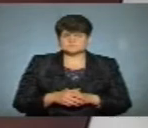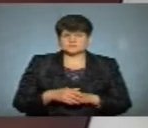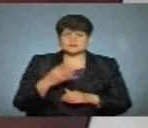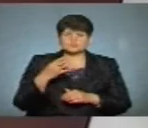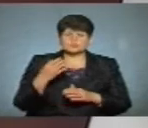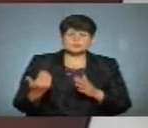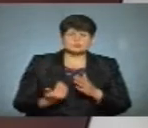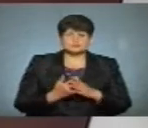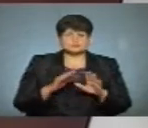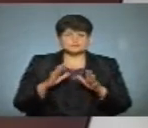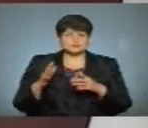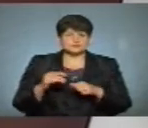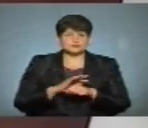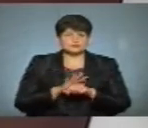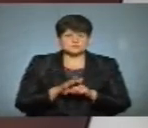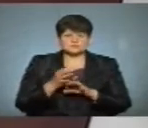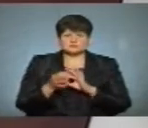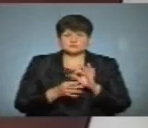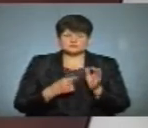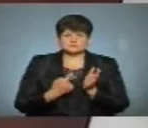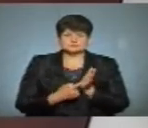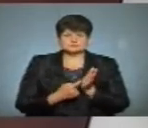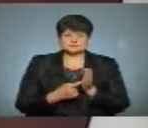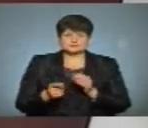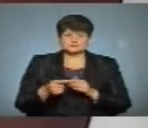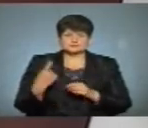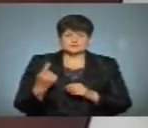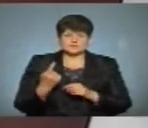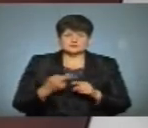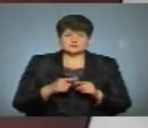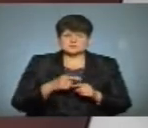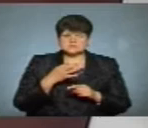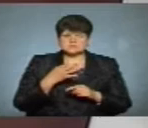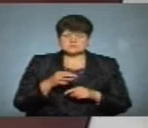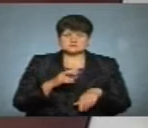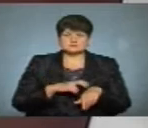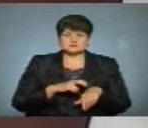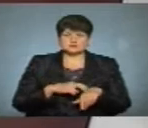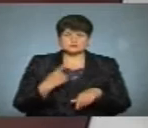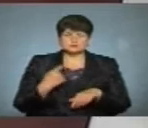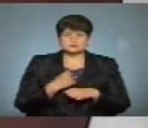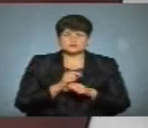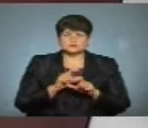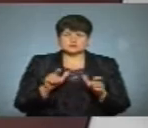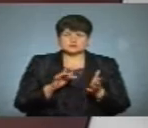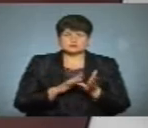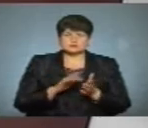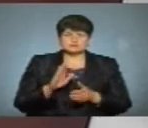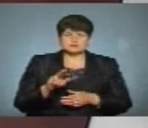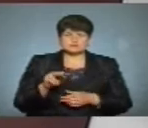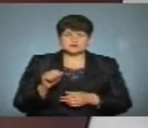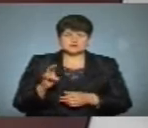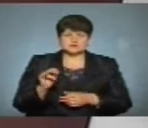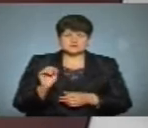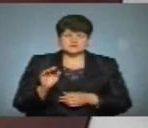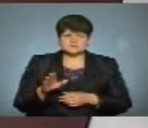40 нових випадків коронавірусу за добу підтвердили на Тернопільщині. Про це повідомив епідеміолог обласного лабораторного центру Володимир Паничев. За